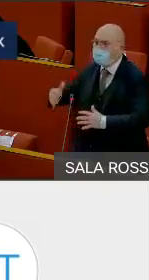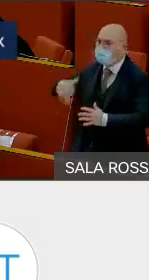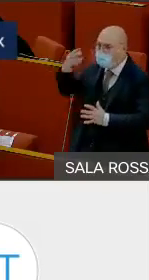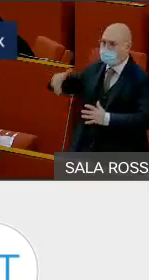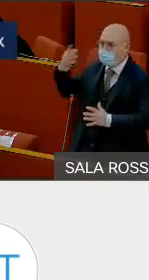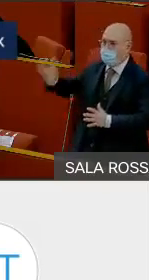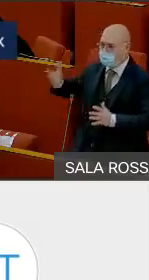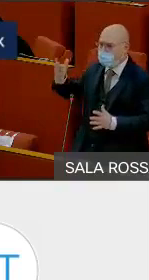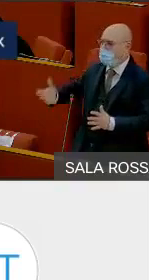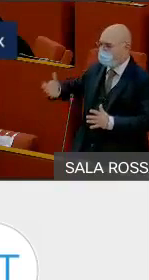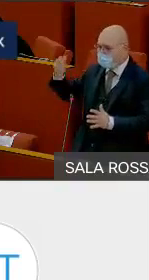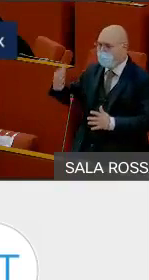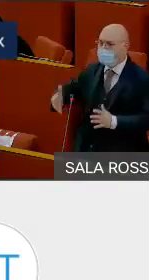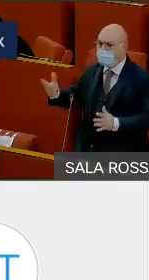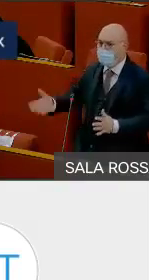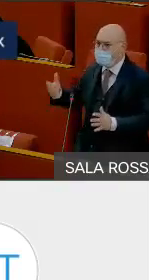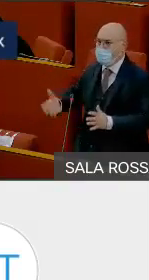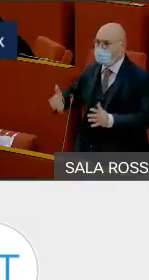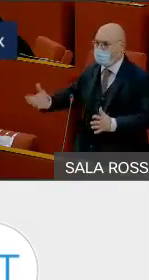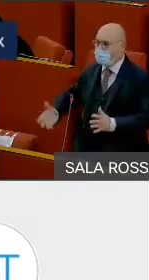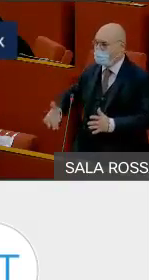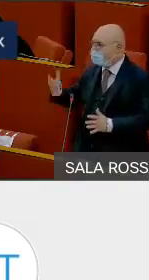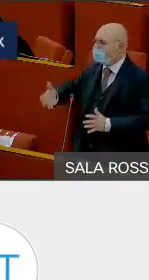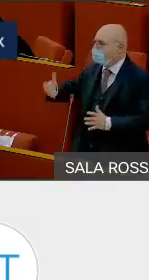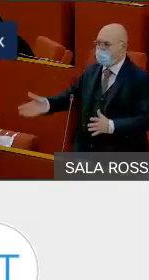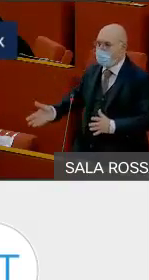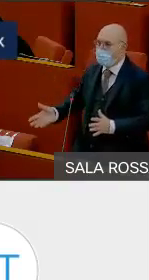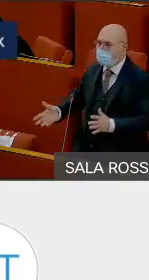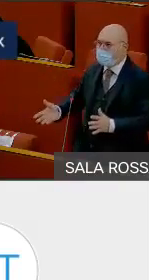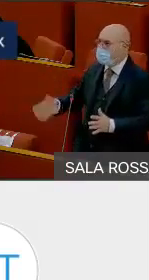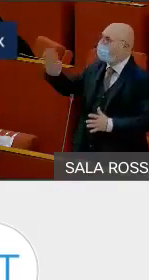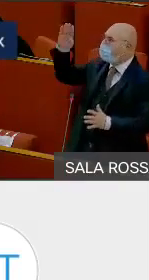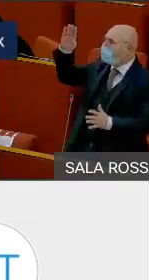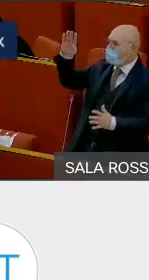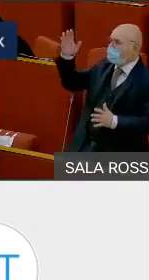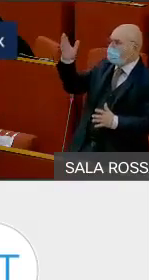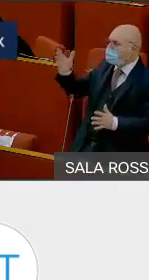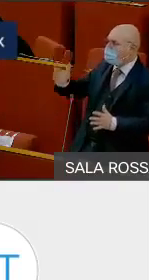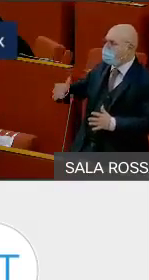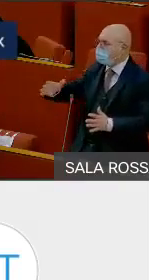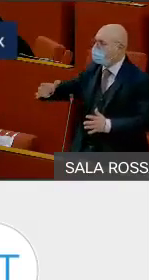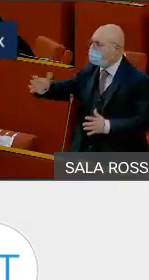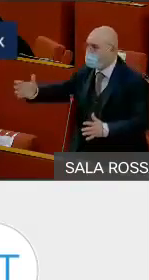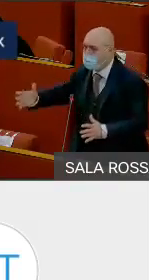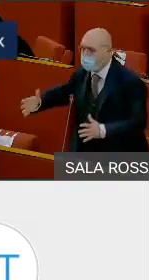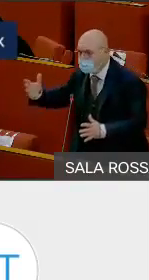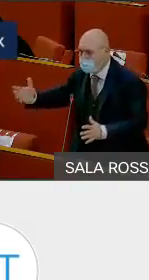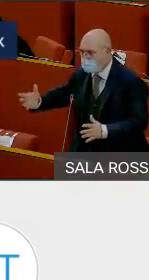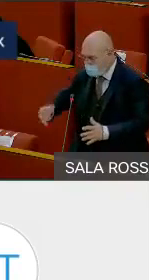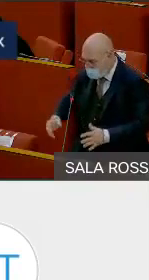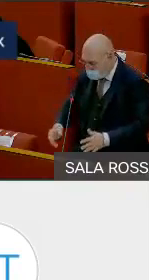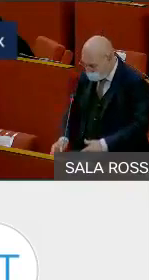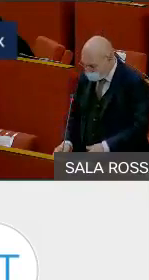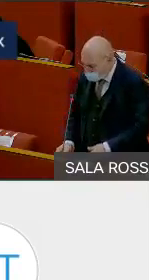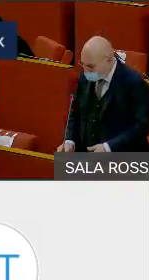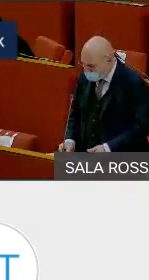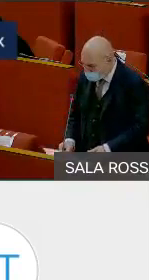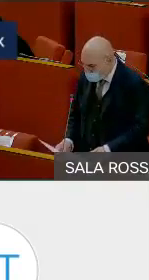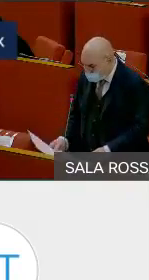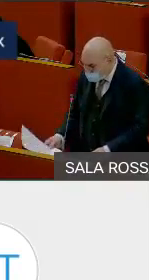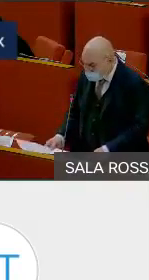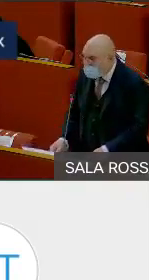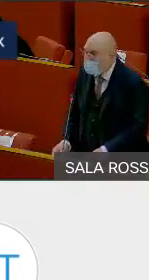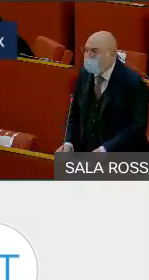ampia tante volte più ampio di quello che è il valore del terreno agricolo magari scosceso come quello che è il treno di